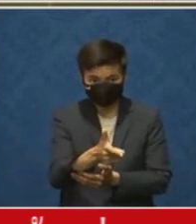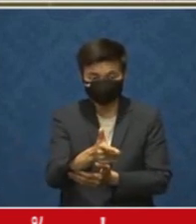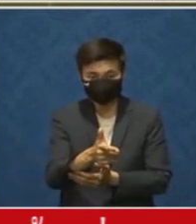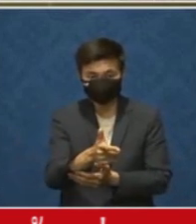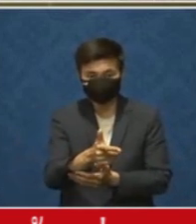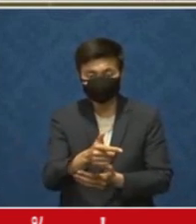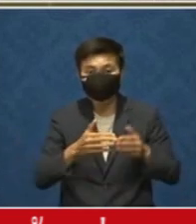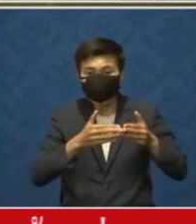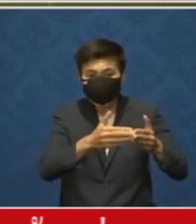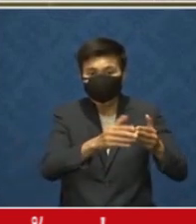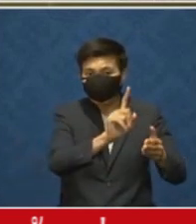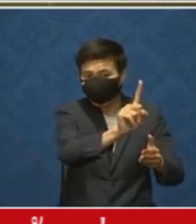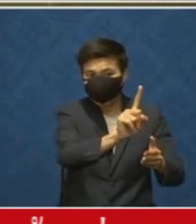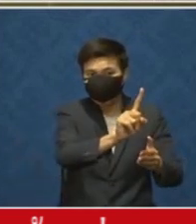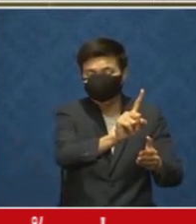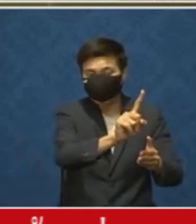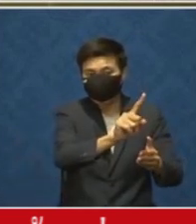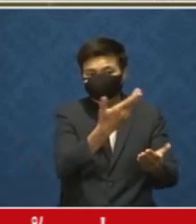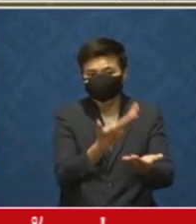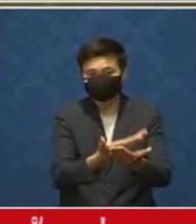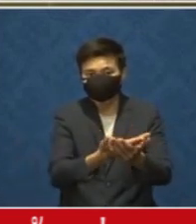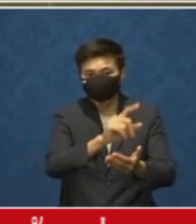ปนี่แสดงให้เห็นครับว่